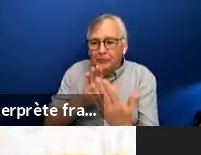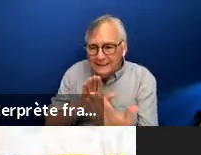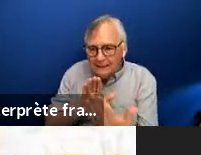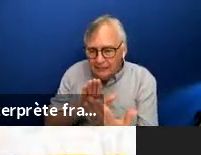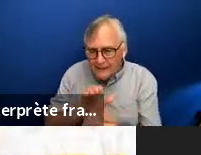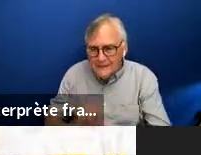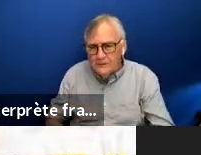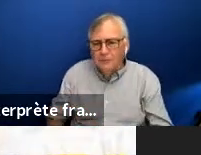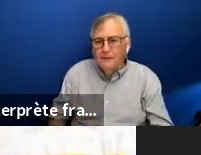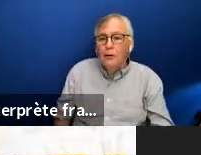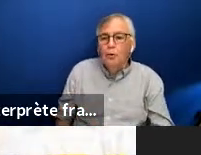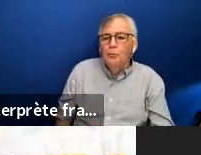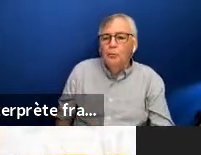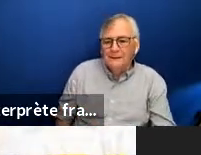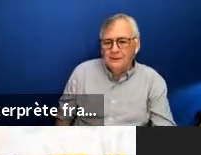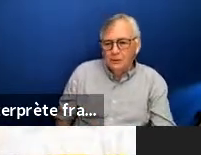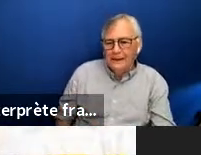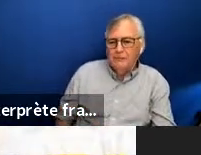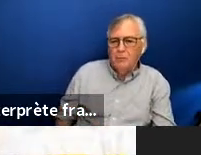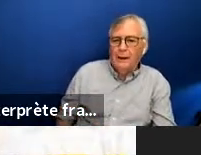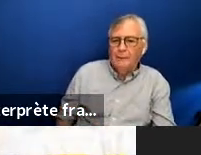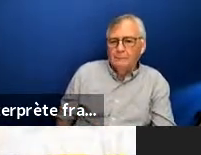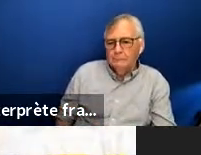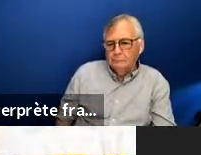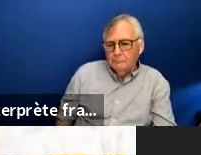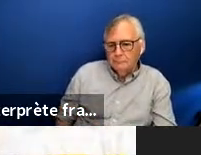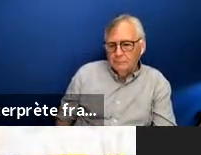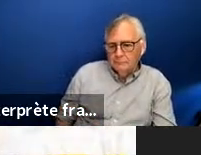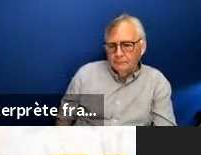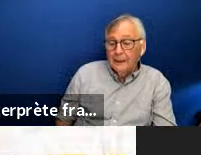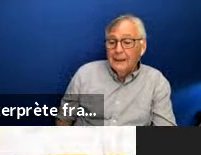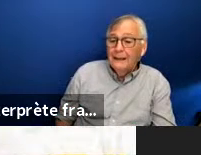d'être face à face devant une personne à la fois.